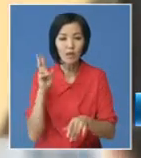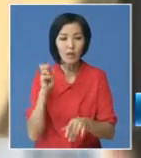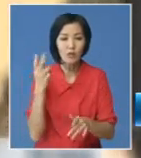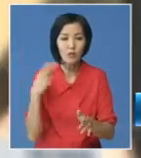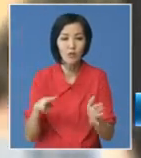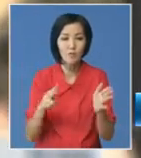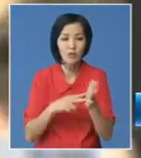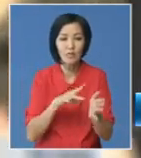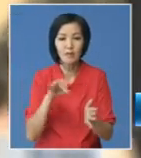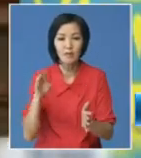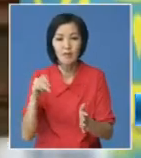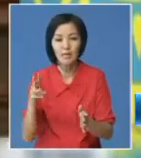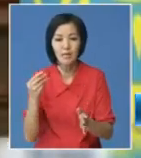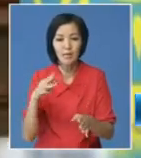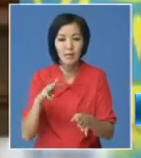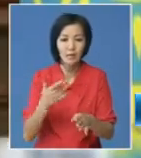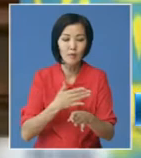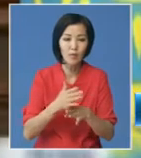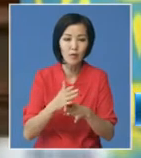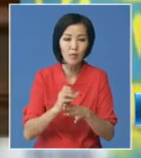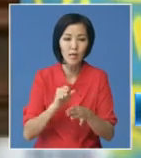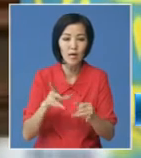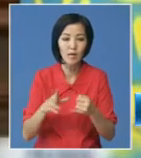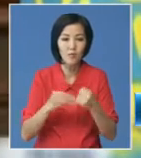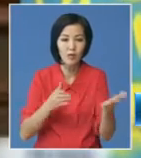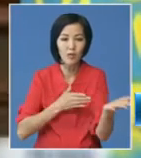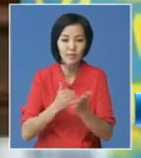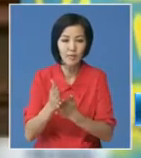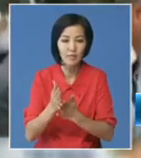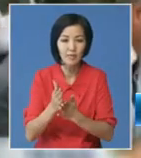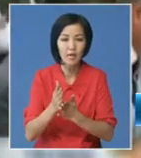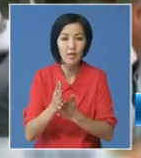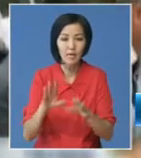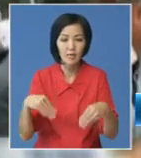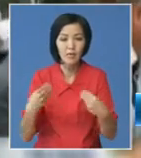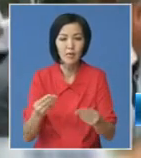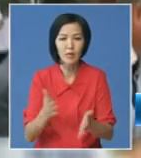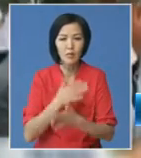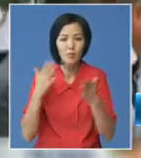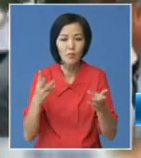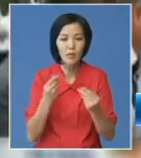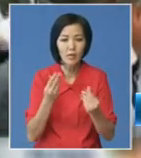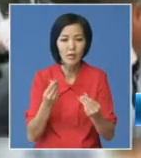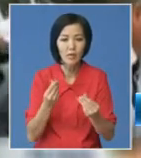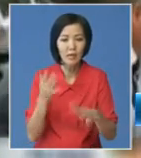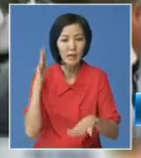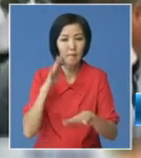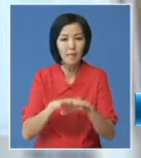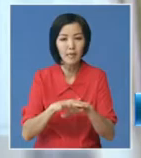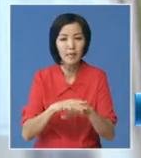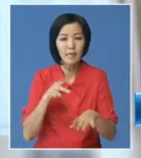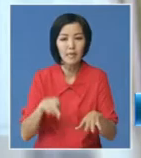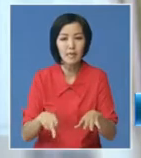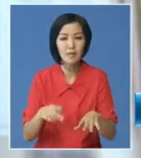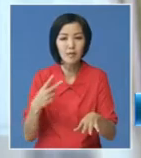227 миллиард теңге бөлінеді. Бұл ақша агроөнеркәсіп саласына жұмсалмақ. Қомақты қаржыны коммерциялық банктер арқылы